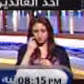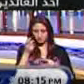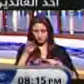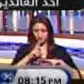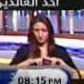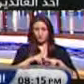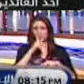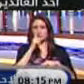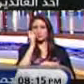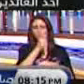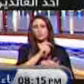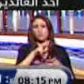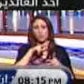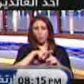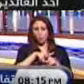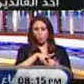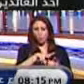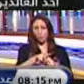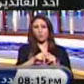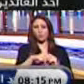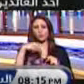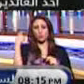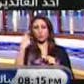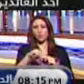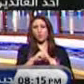اسمه علي الفطوري وعبد السلام الميت